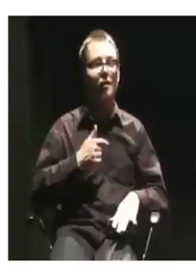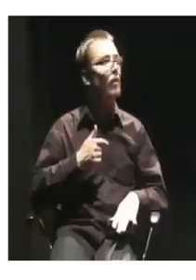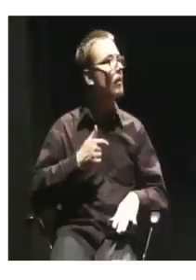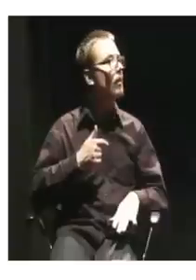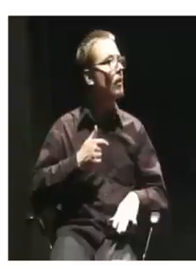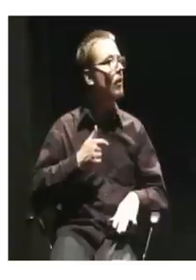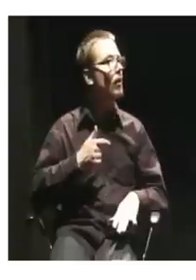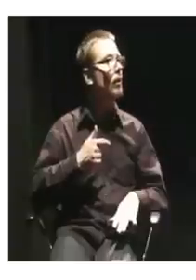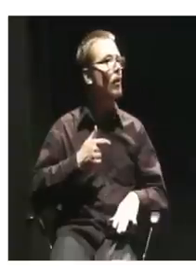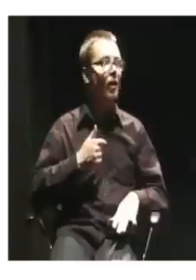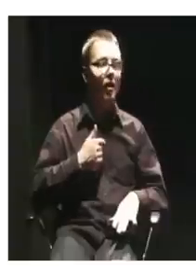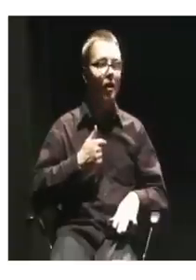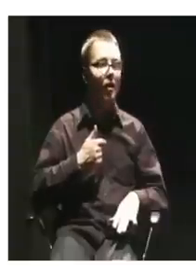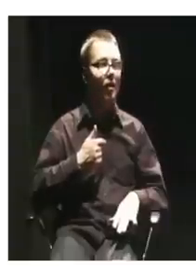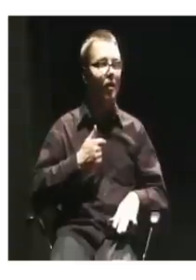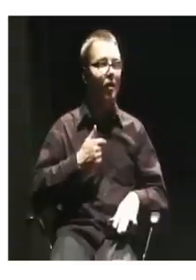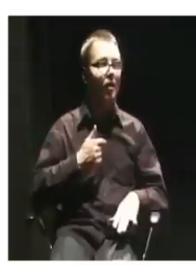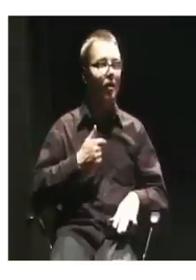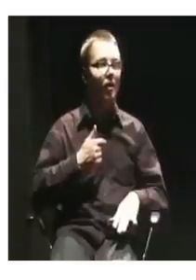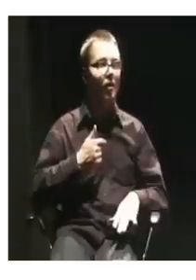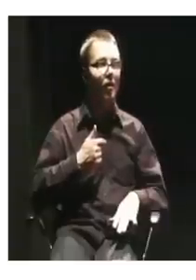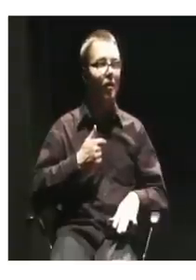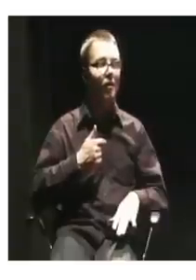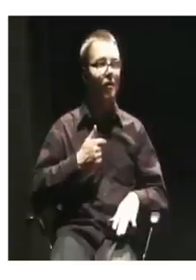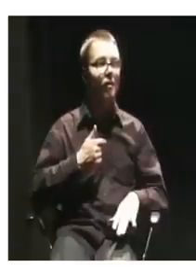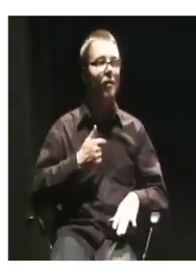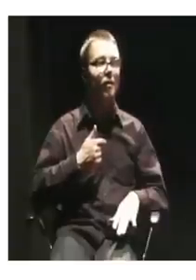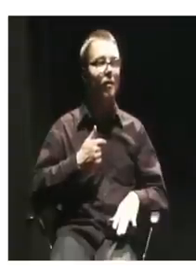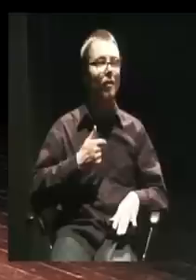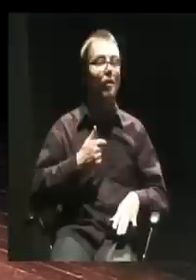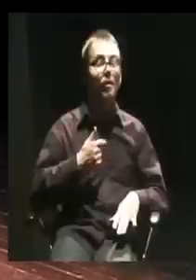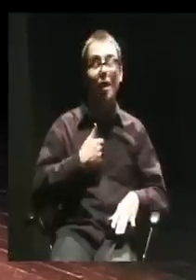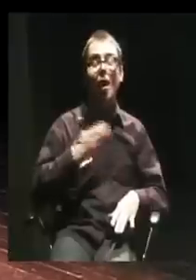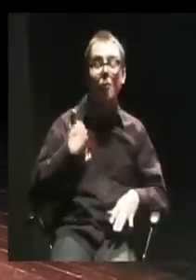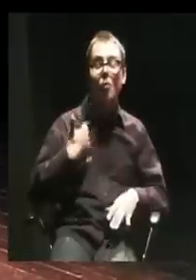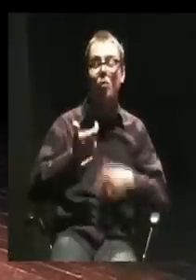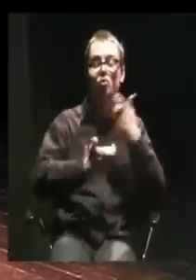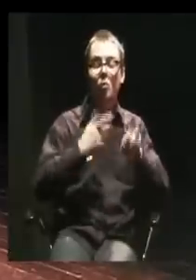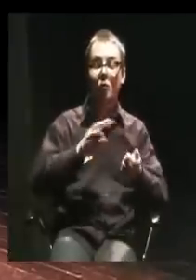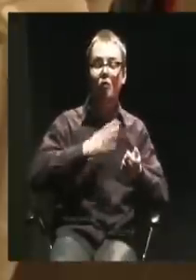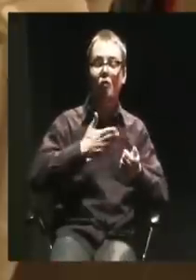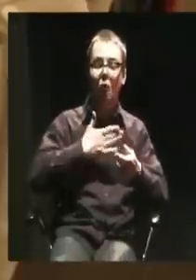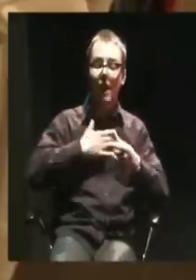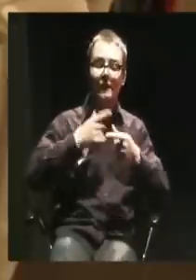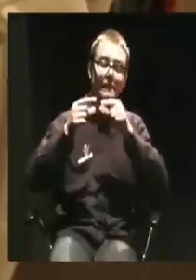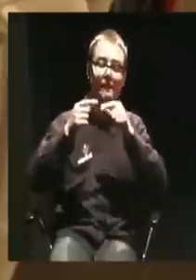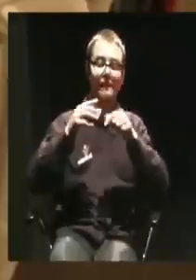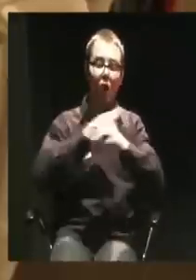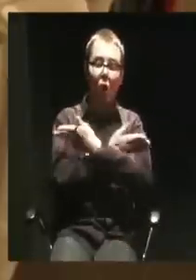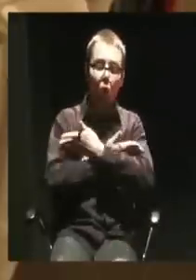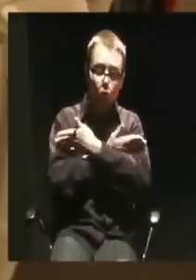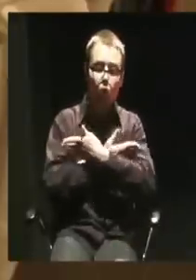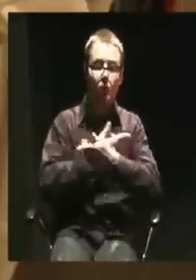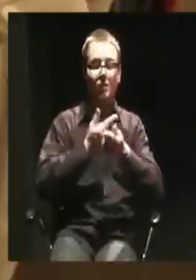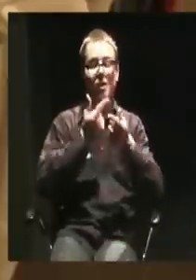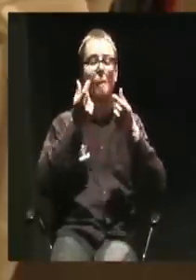metek przyczepiłem metki do t-shirtów. Zrobiłem taką serię kilkudziesięciu t-shirtów, a następnie tak